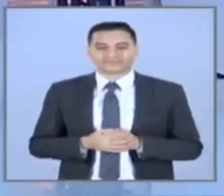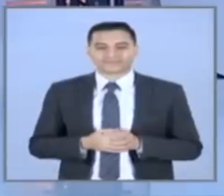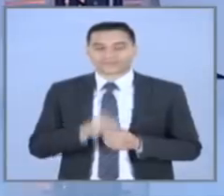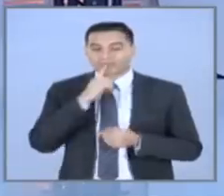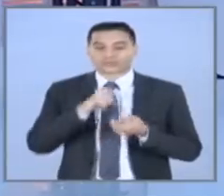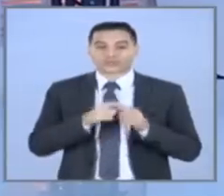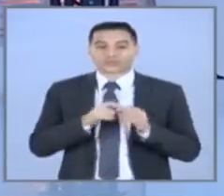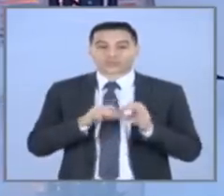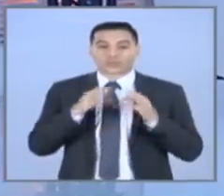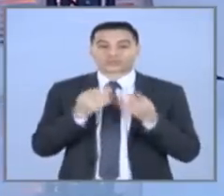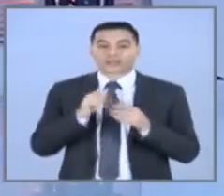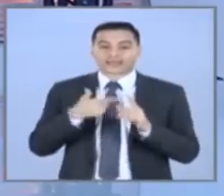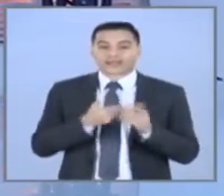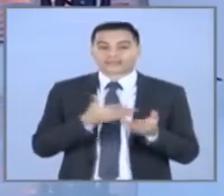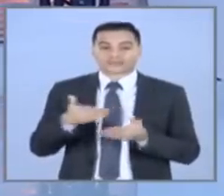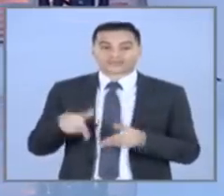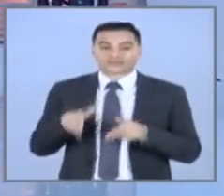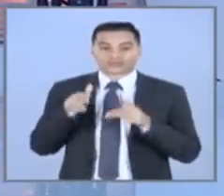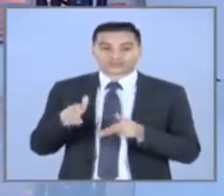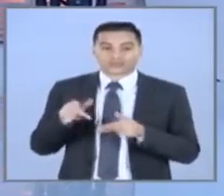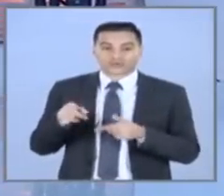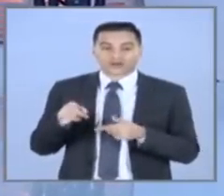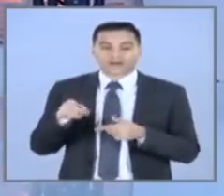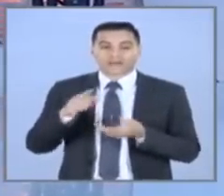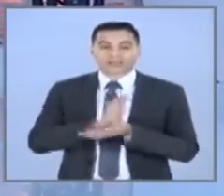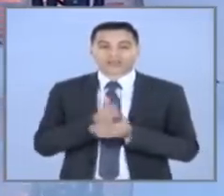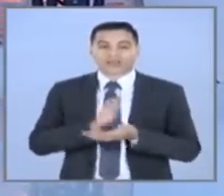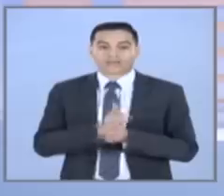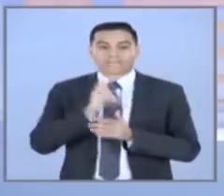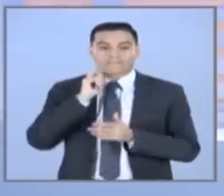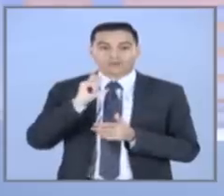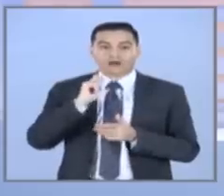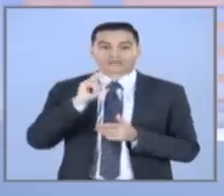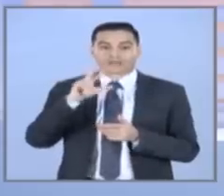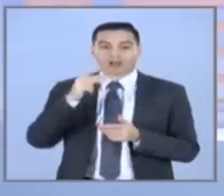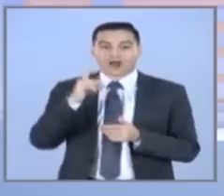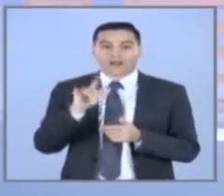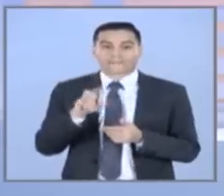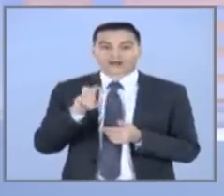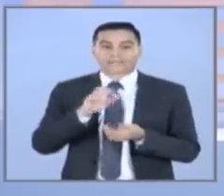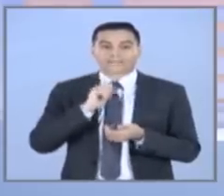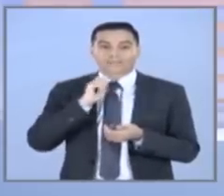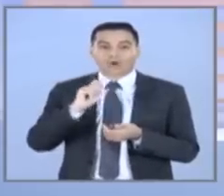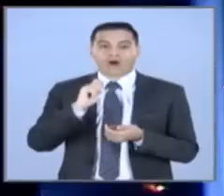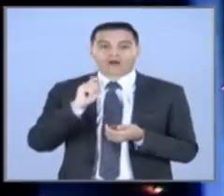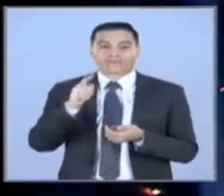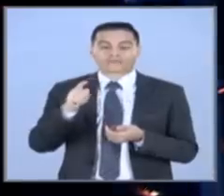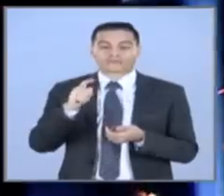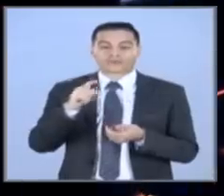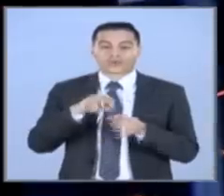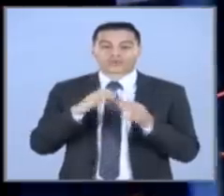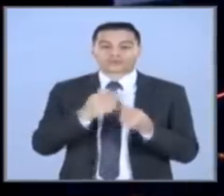اما العائله الثانيه واللي مشرفانا في الاستوديو من طنطا محافظه الغربيه نلعب كلنا بعائله مسيحه.